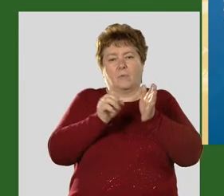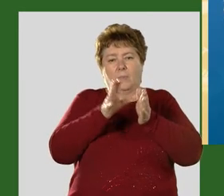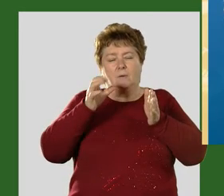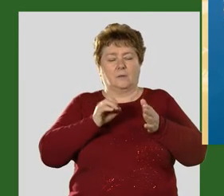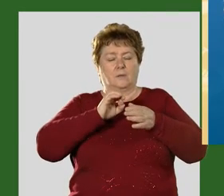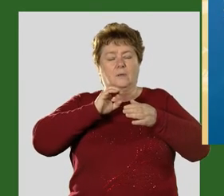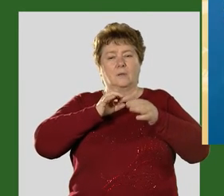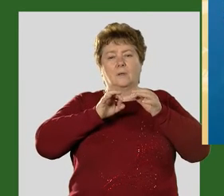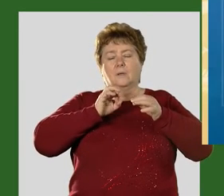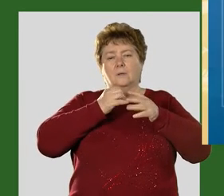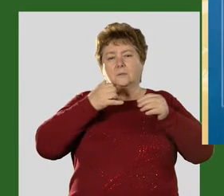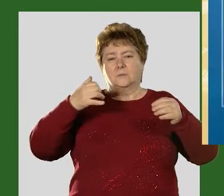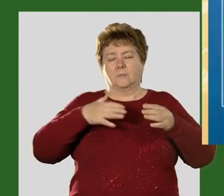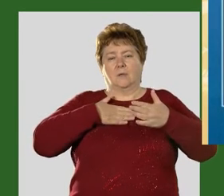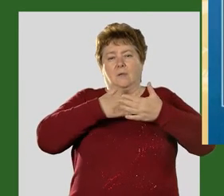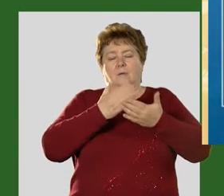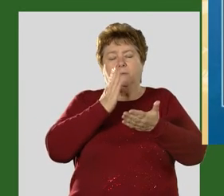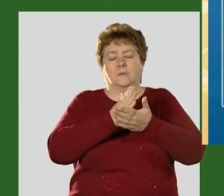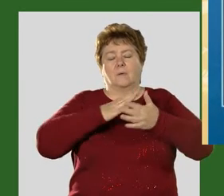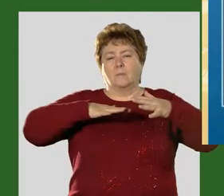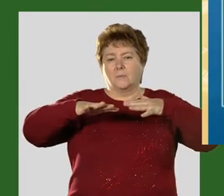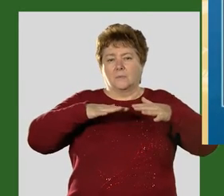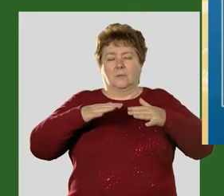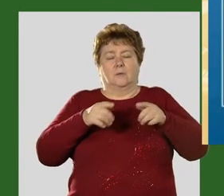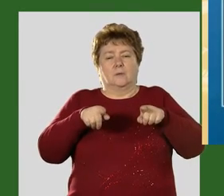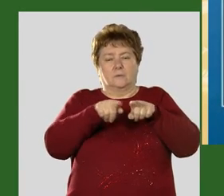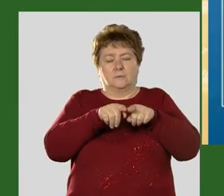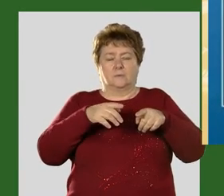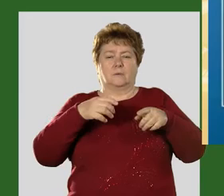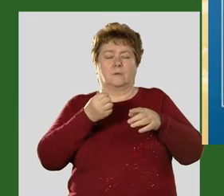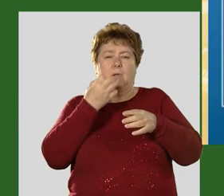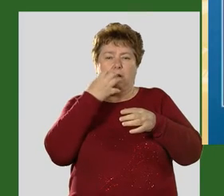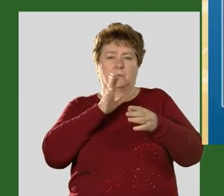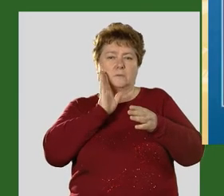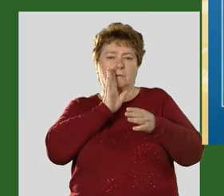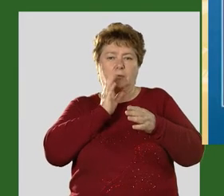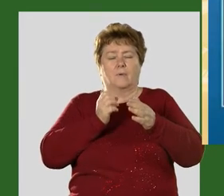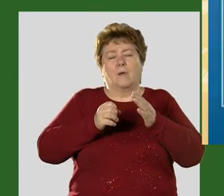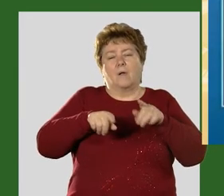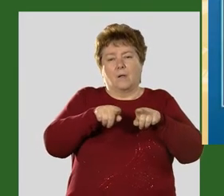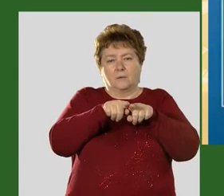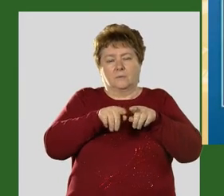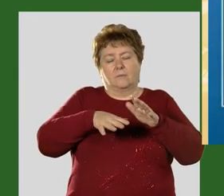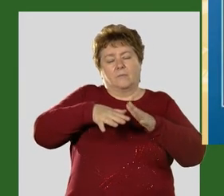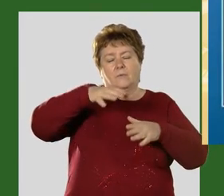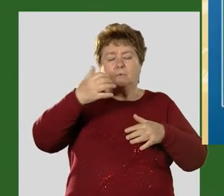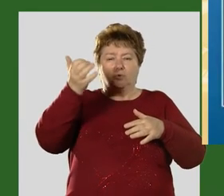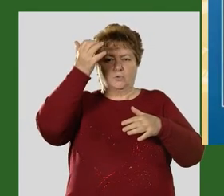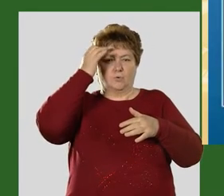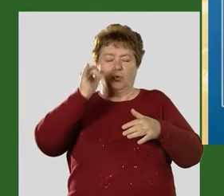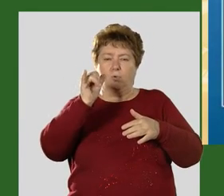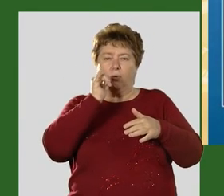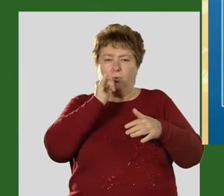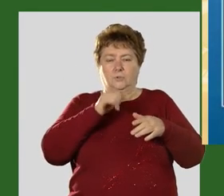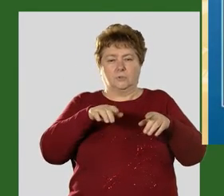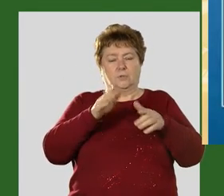Земли, проявляется активная сейсмичность, а также гидротермальная деятельность в виде знаменитых черных